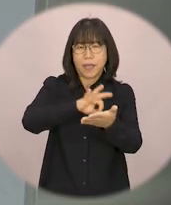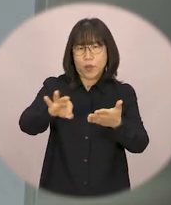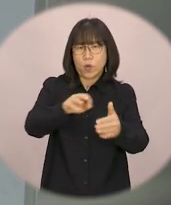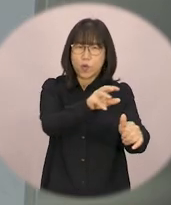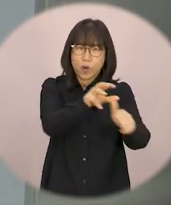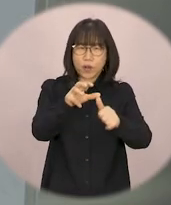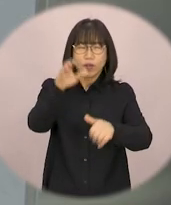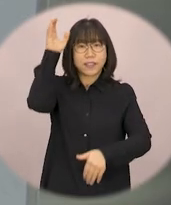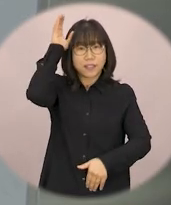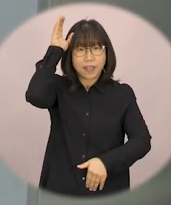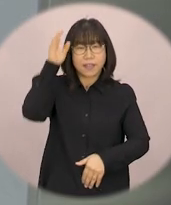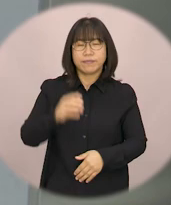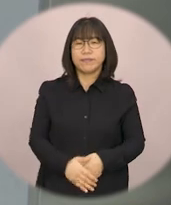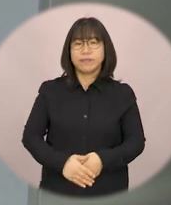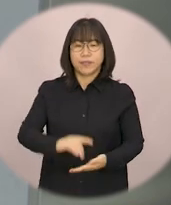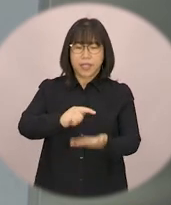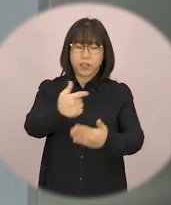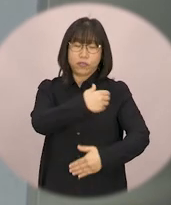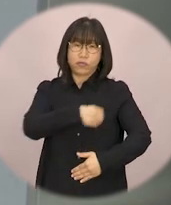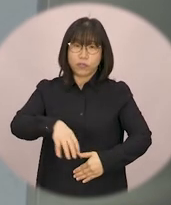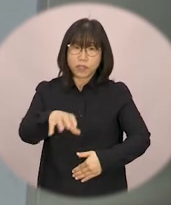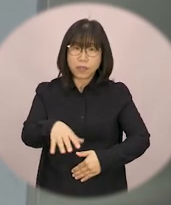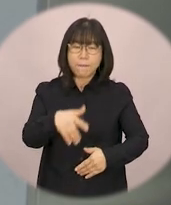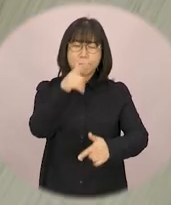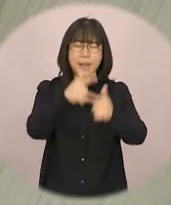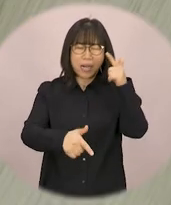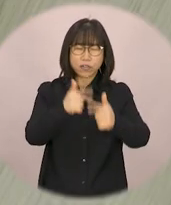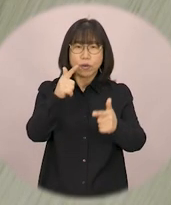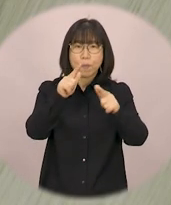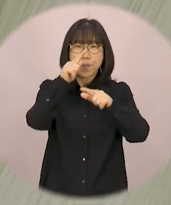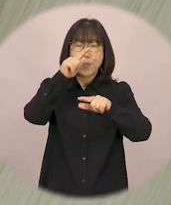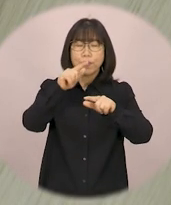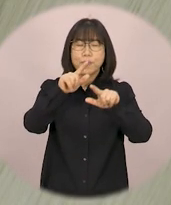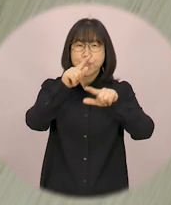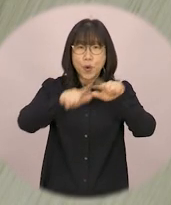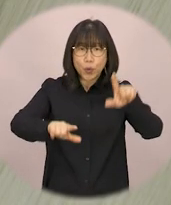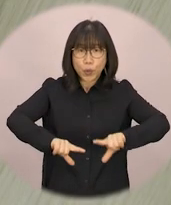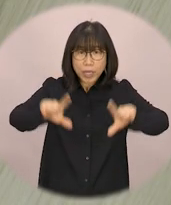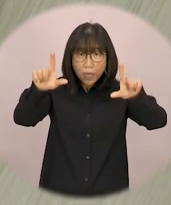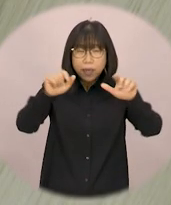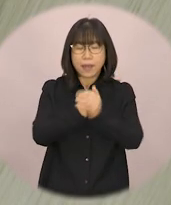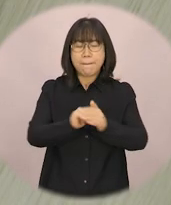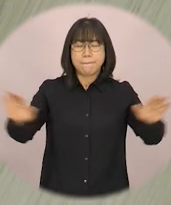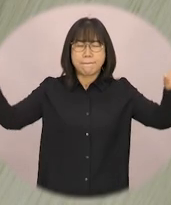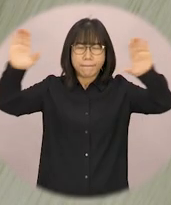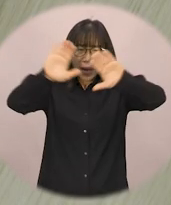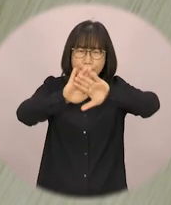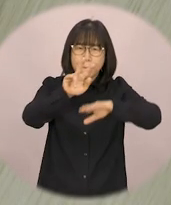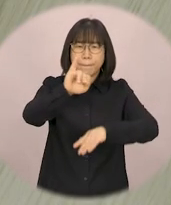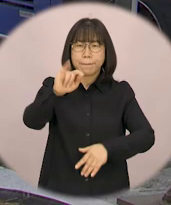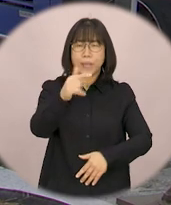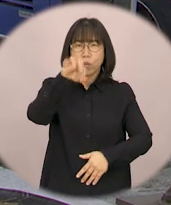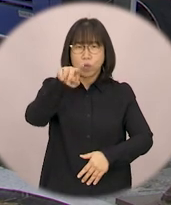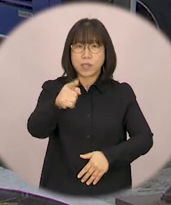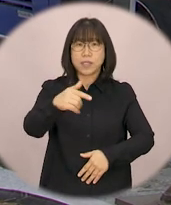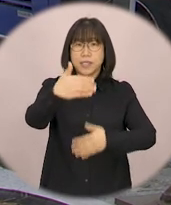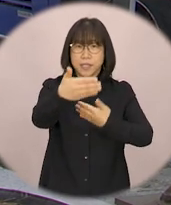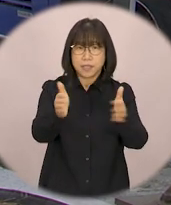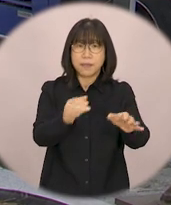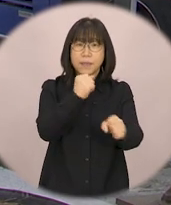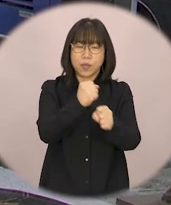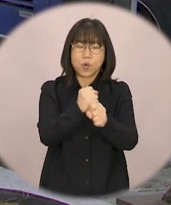연령층의 활용이 기대되고 있습니다 한편 강서구는 매주 목요일 야간 민원실을 운영하고